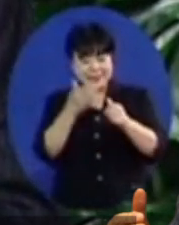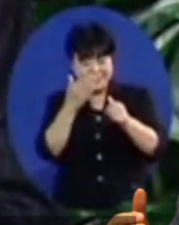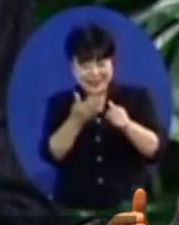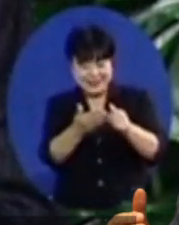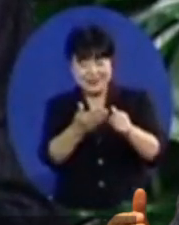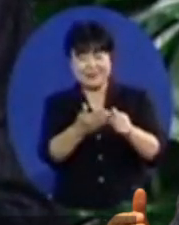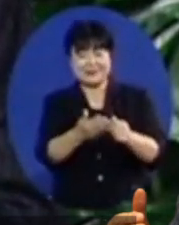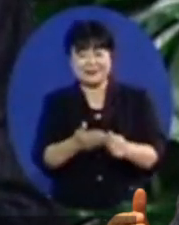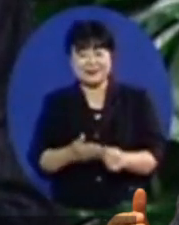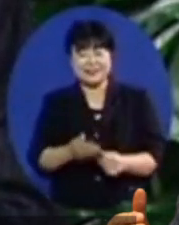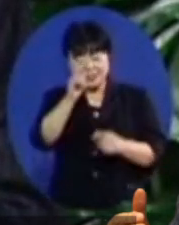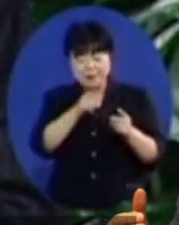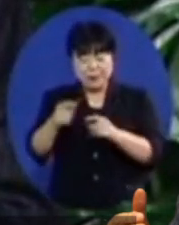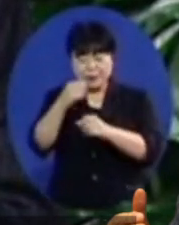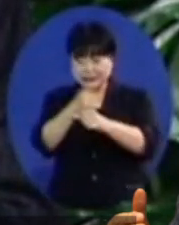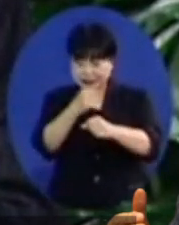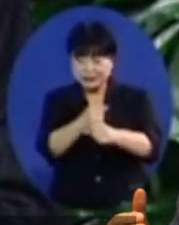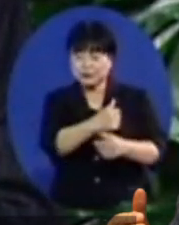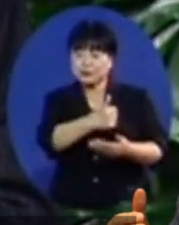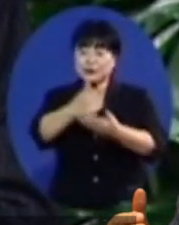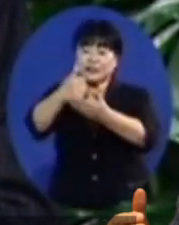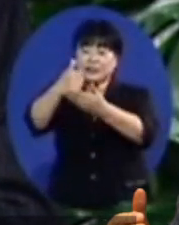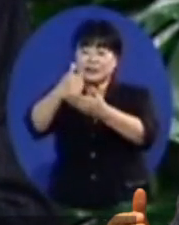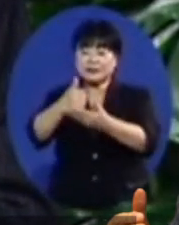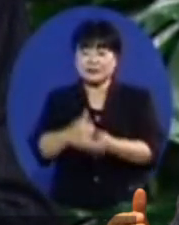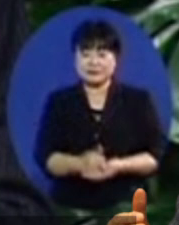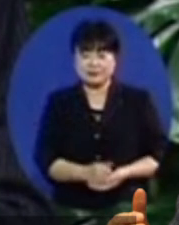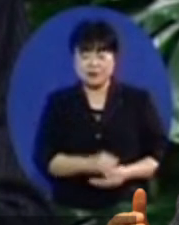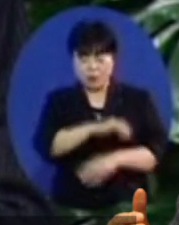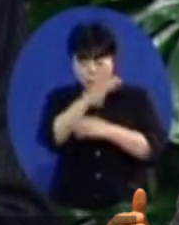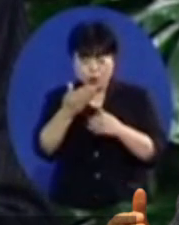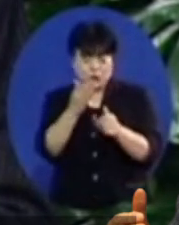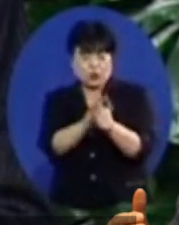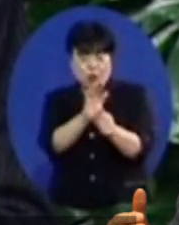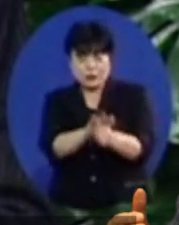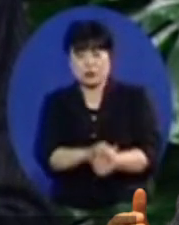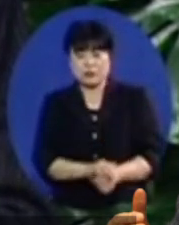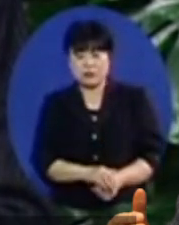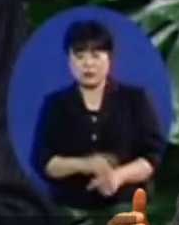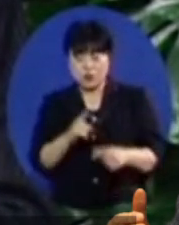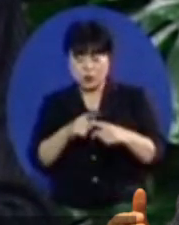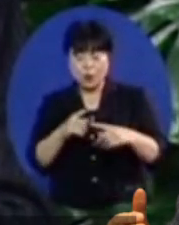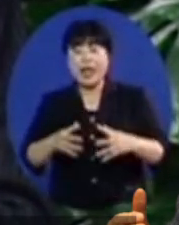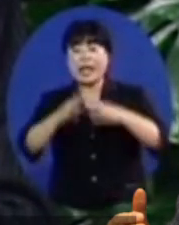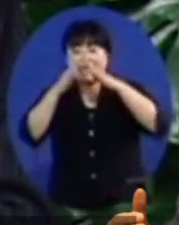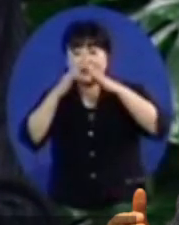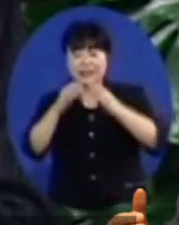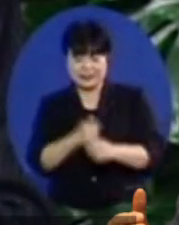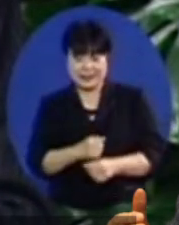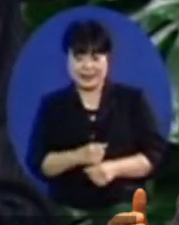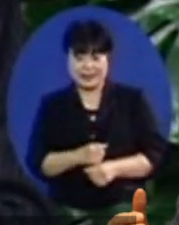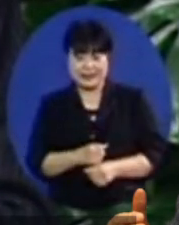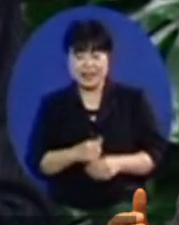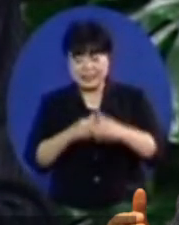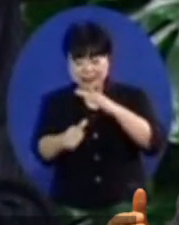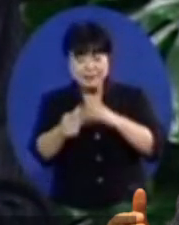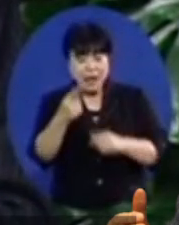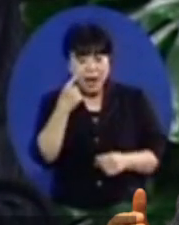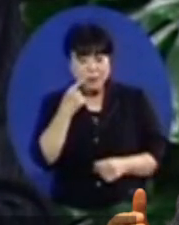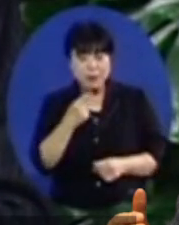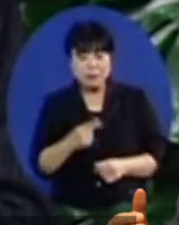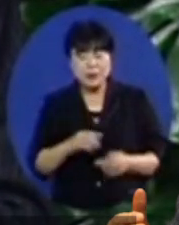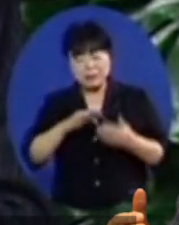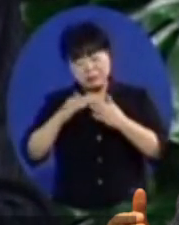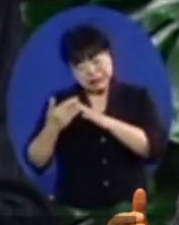하나님께서 천지와 만물을 지으신 분이 뭘 안 하시겠어요? 제가 개척교회 할 때 신방을 갔는데